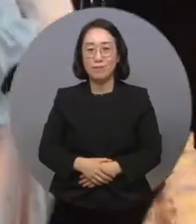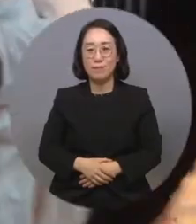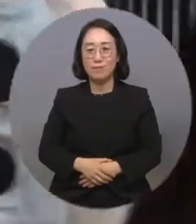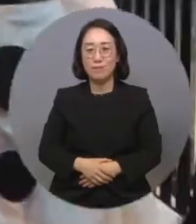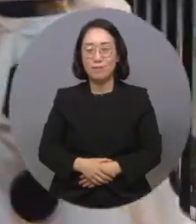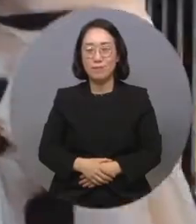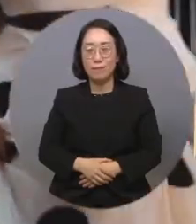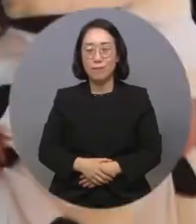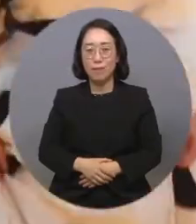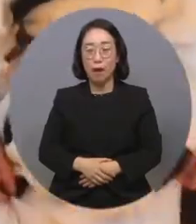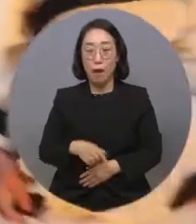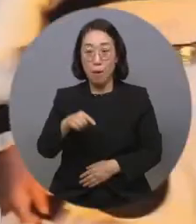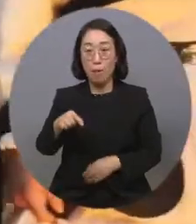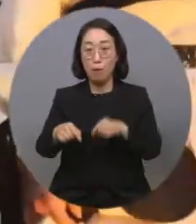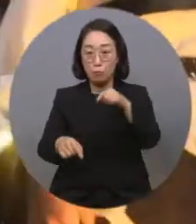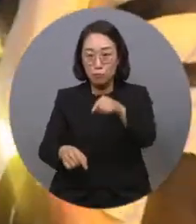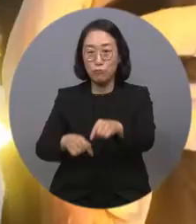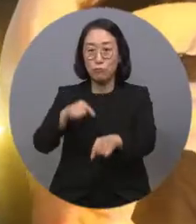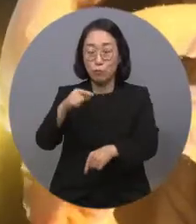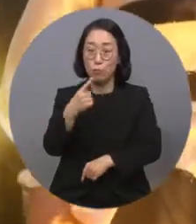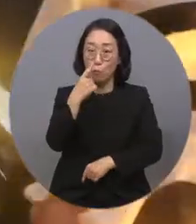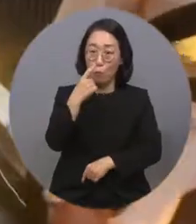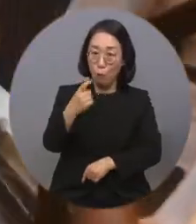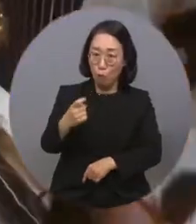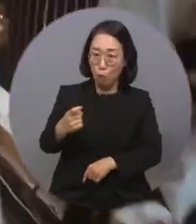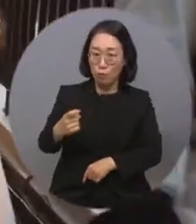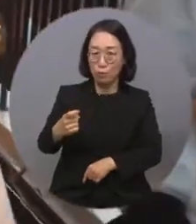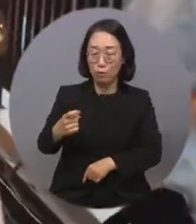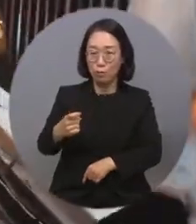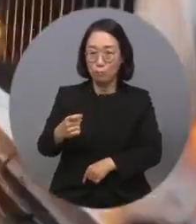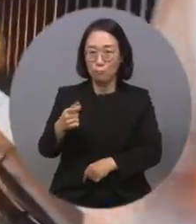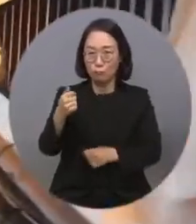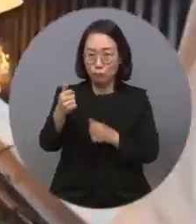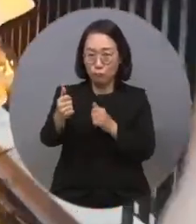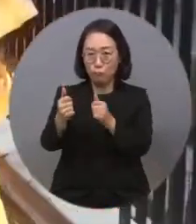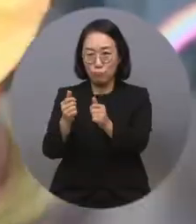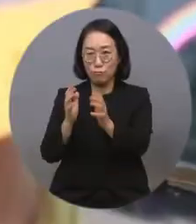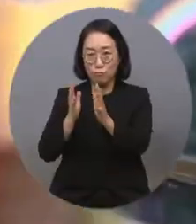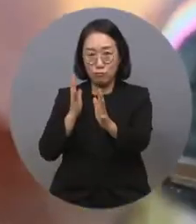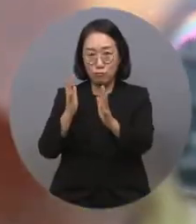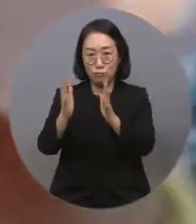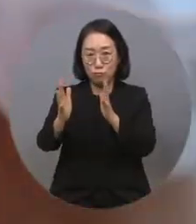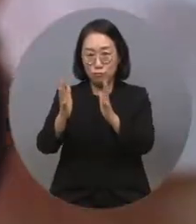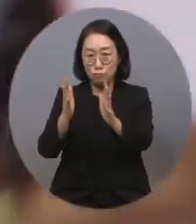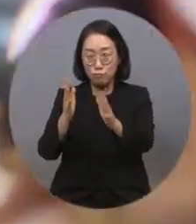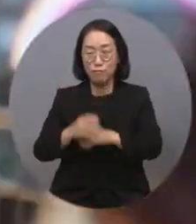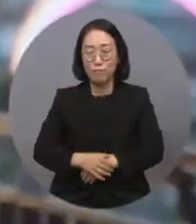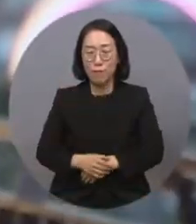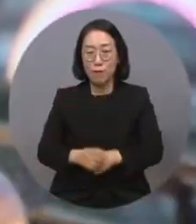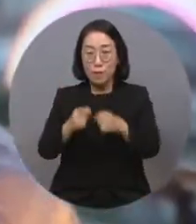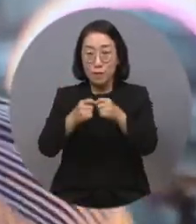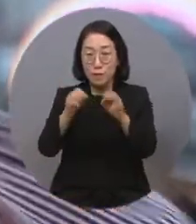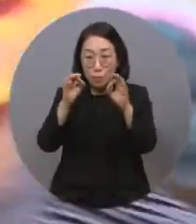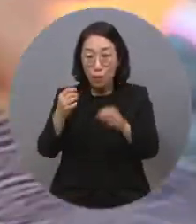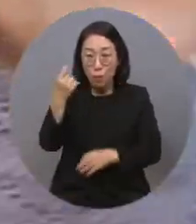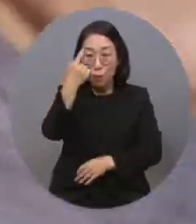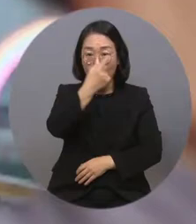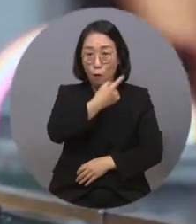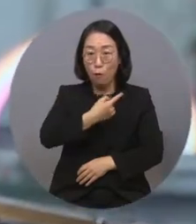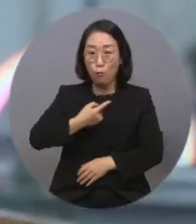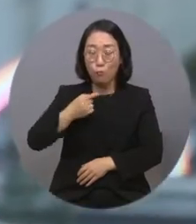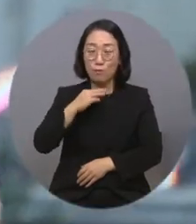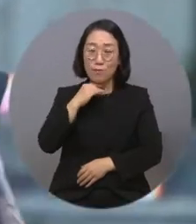무리의 모델들이 매혹적인 발걸음을 런웨이 위에 수놓고 있습니다. 자세히 보니